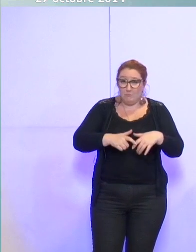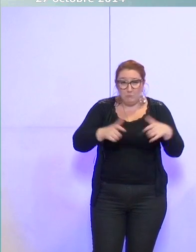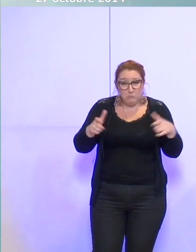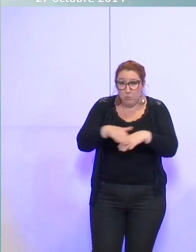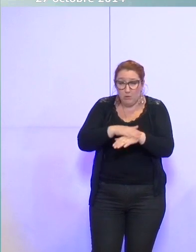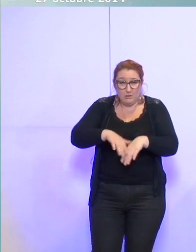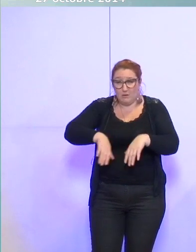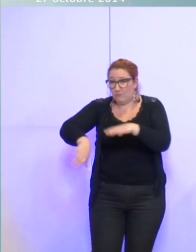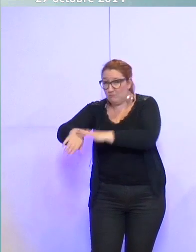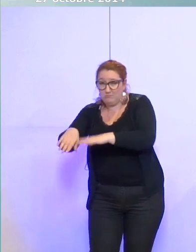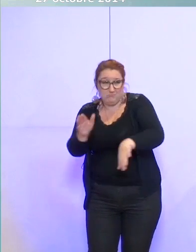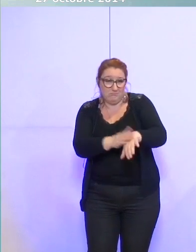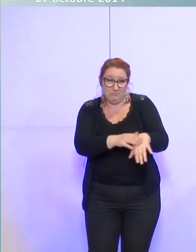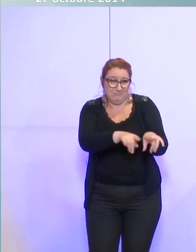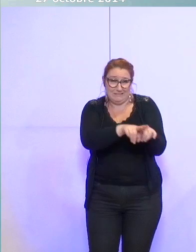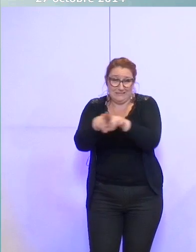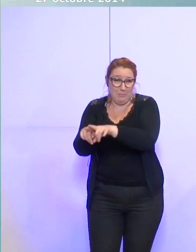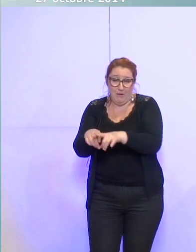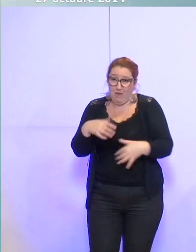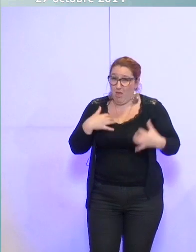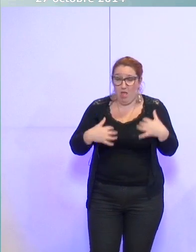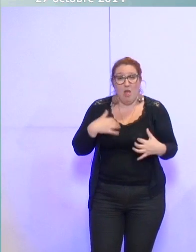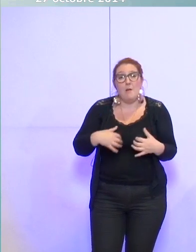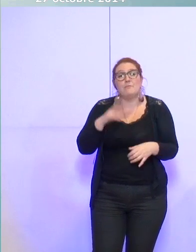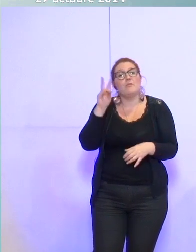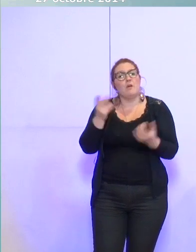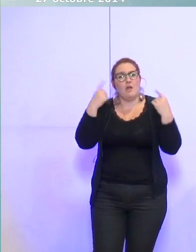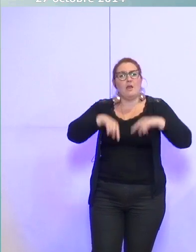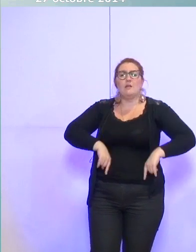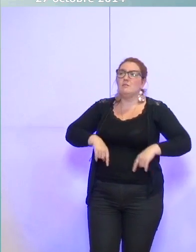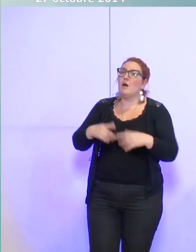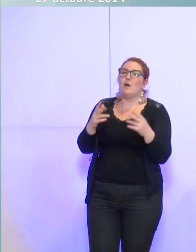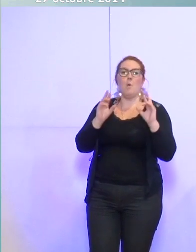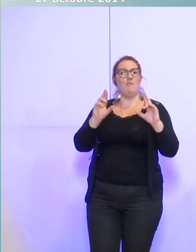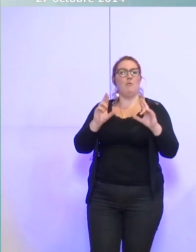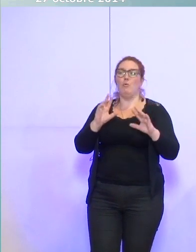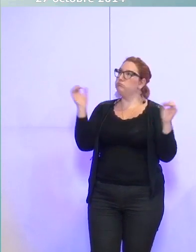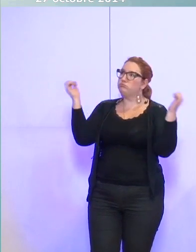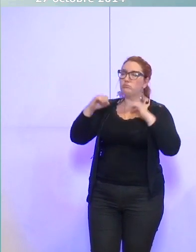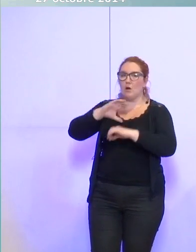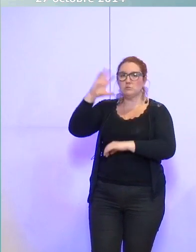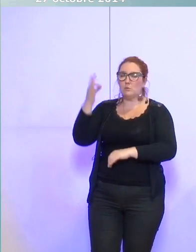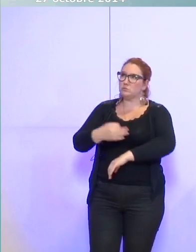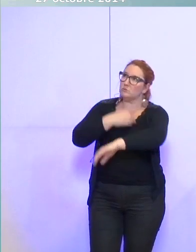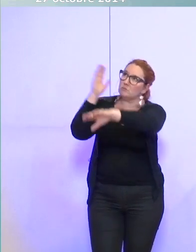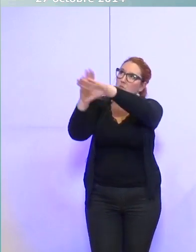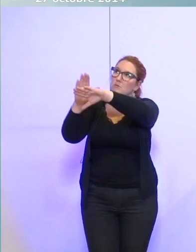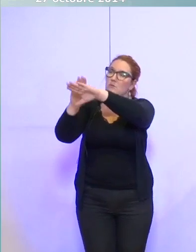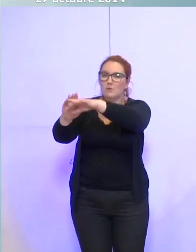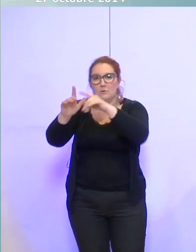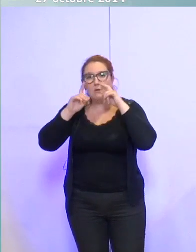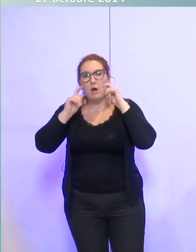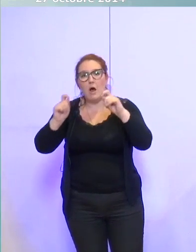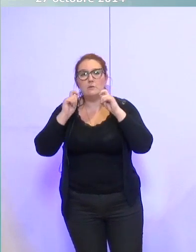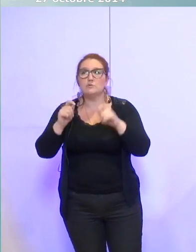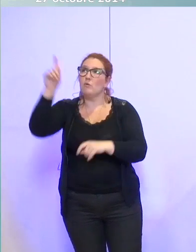l'échiquier aujourd'hui, et il ne nous gêne pas, en effet, de dire à l'État, par ce vœu-là, attention à ne pas faire quelque chose